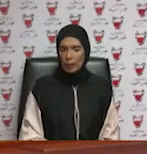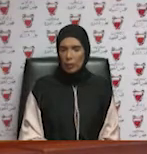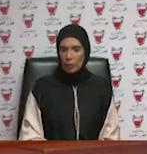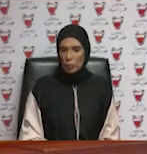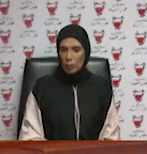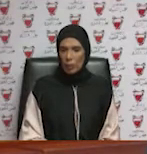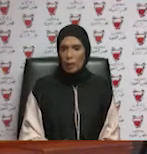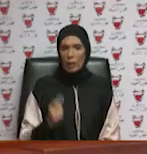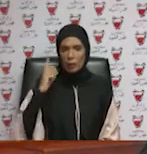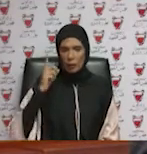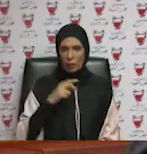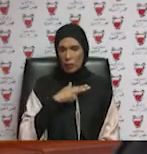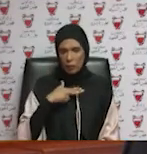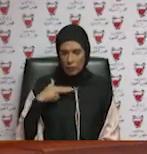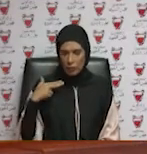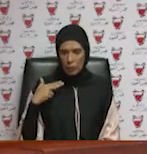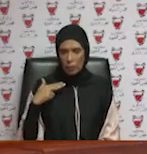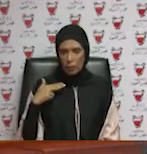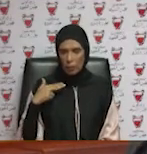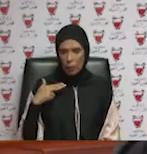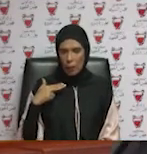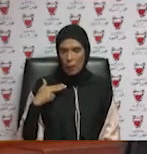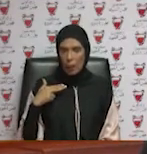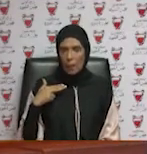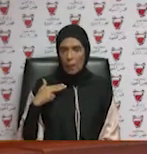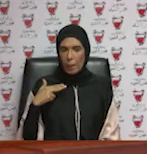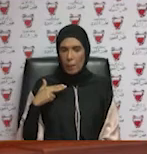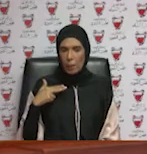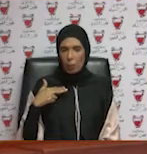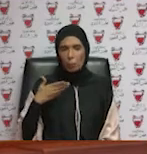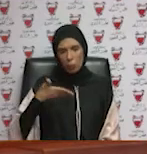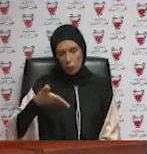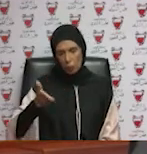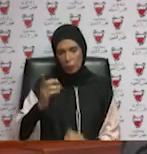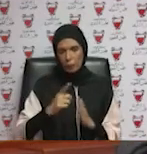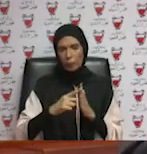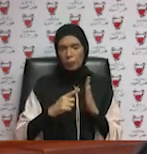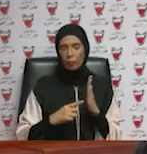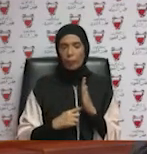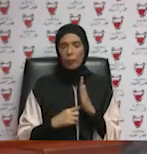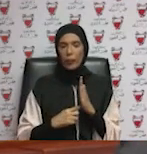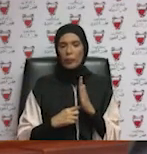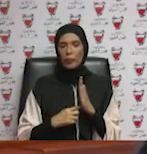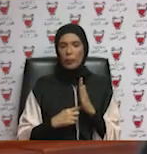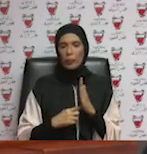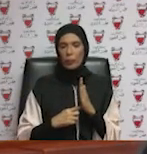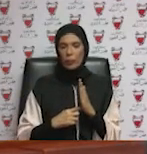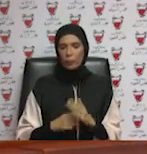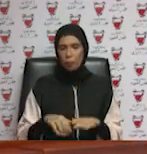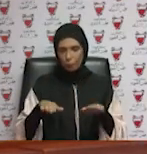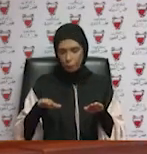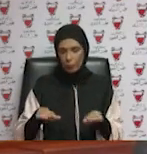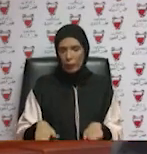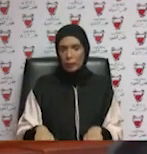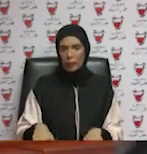رأي الحكومة، الى اللي هو عدم الحاجة ان يمرر هذا القانون، وبالتالي يذهب الى ادراج المجلس الوطني. هذا